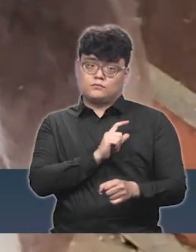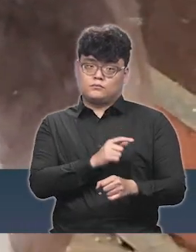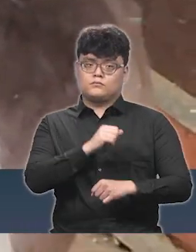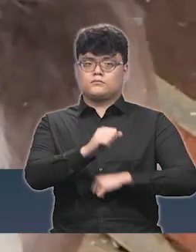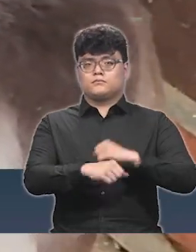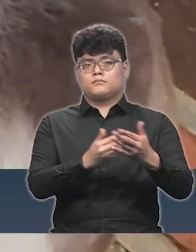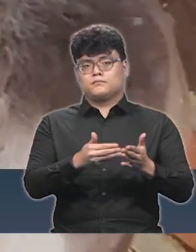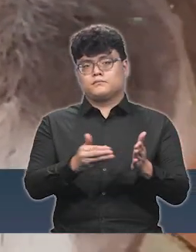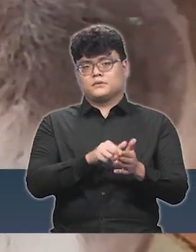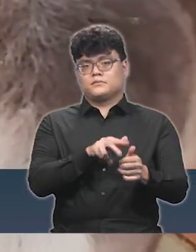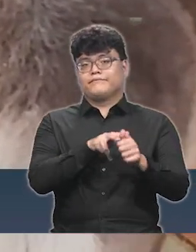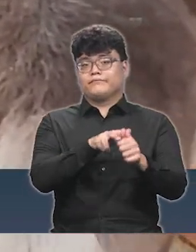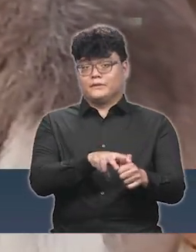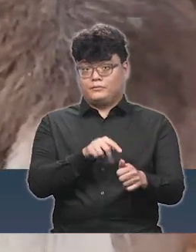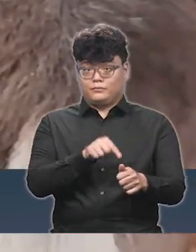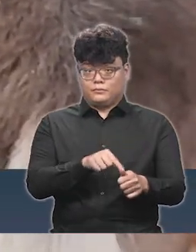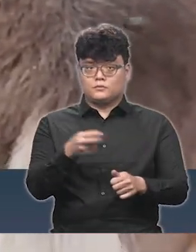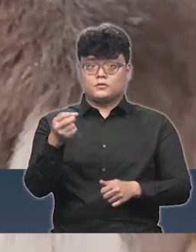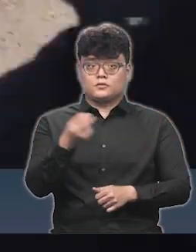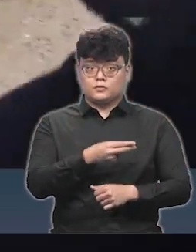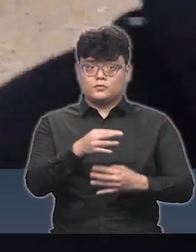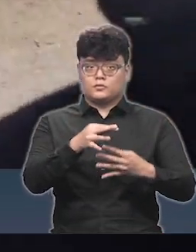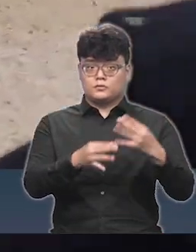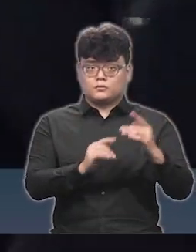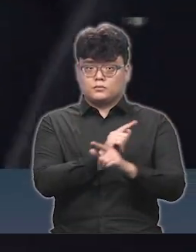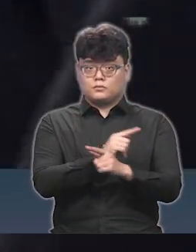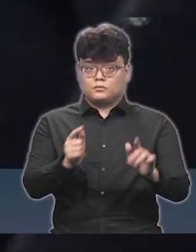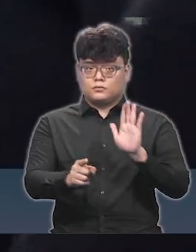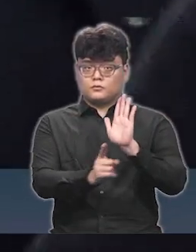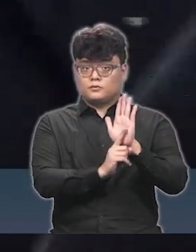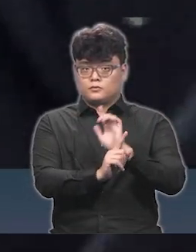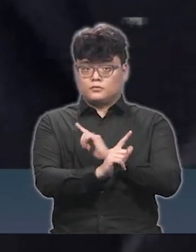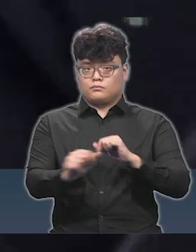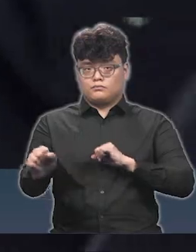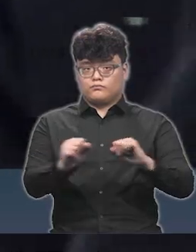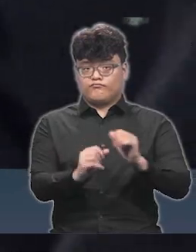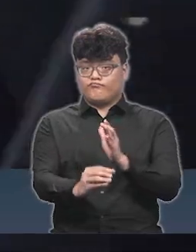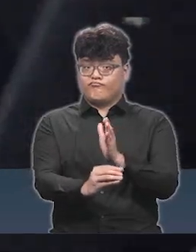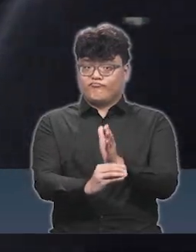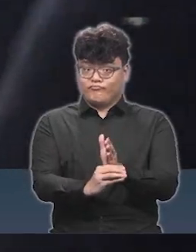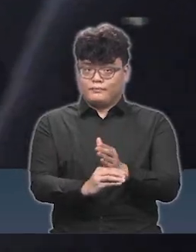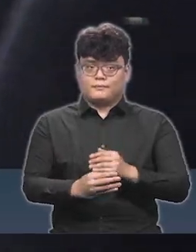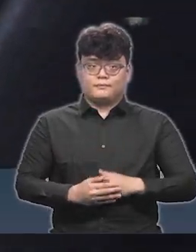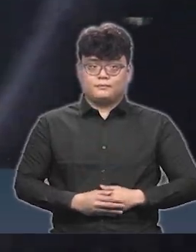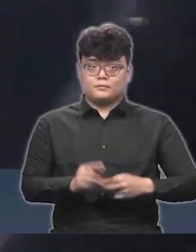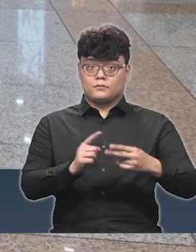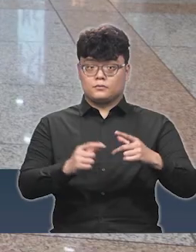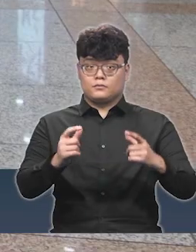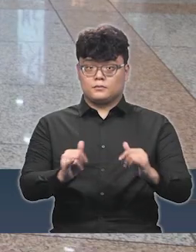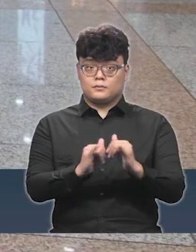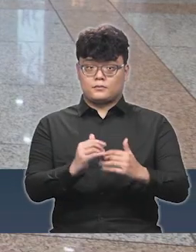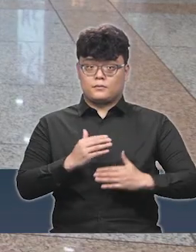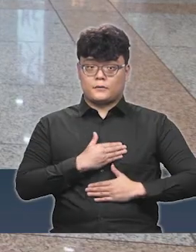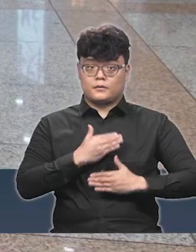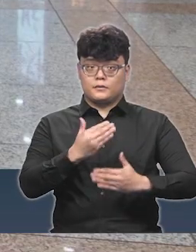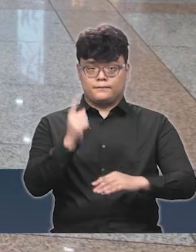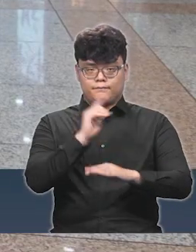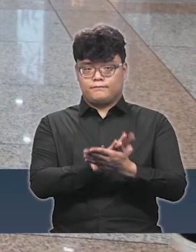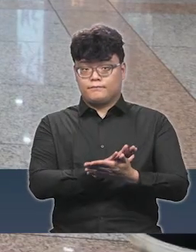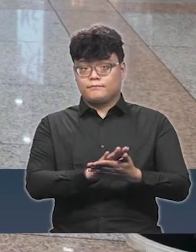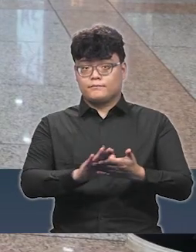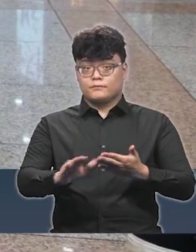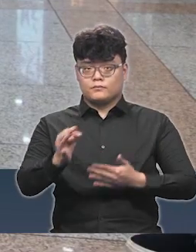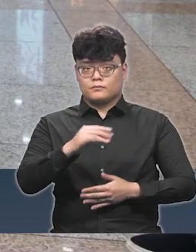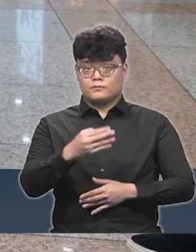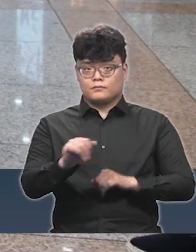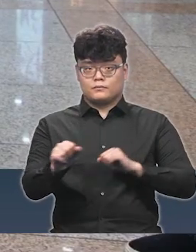말입니다 또한 다양한 방송이나 유튜브에 출연하는 등 인플루언서로도 활동하고 있습니다 군은 사람들의